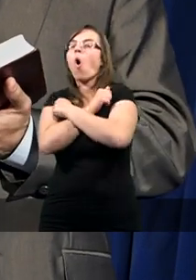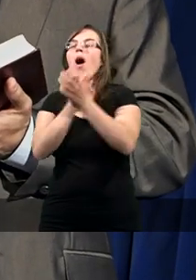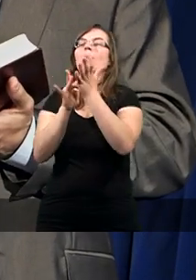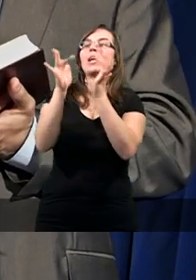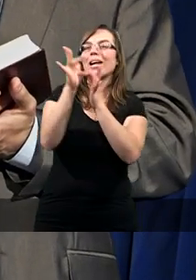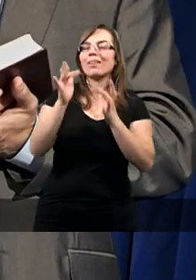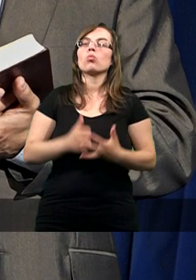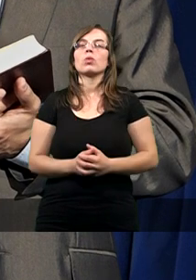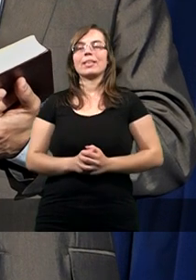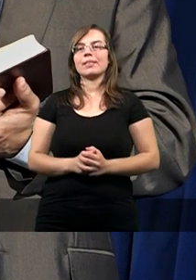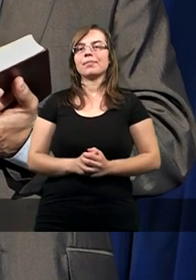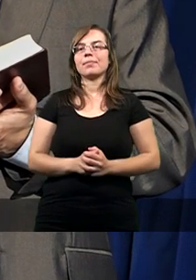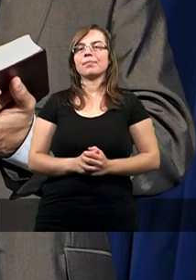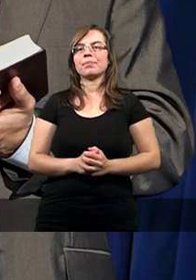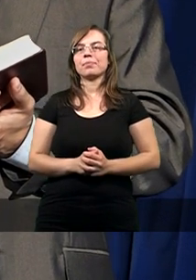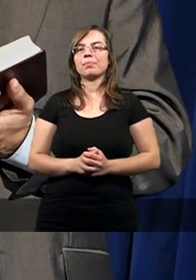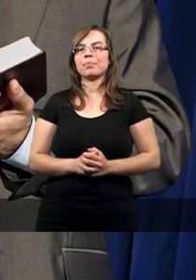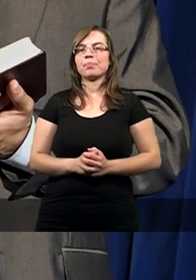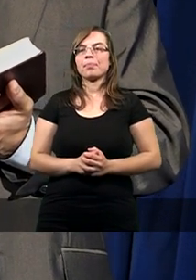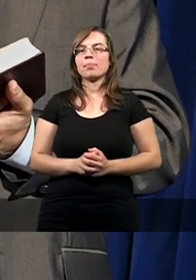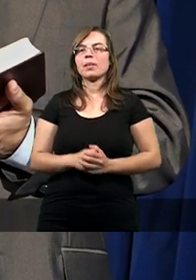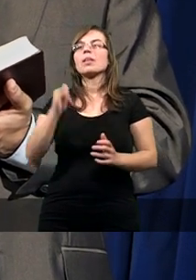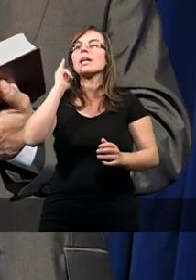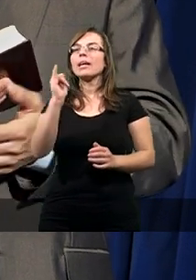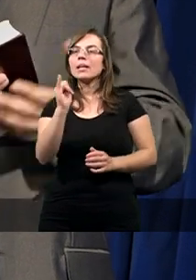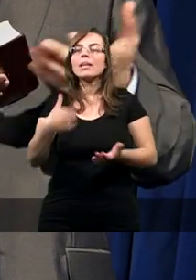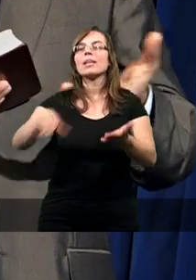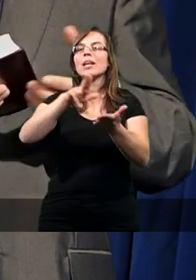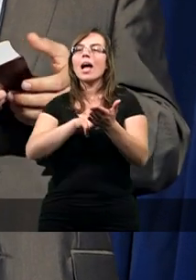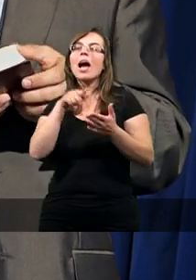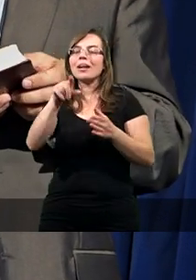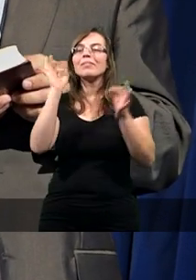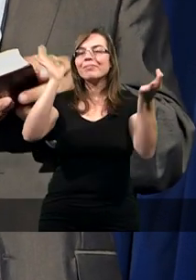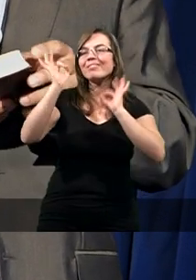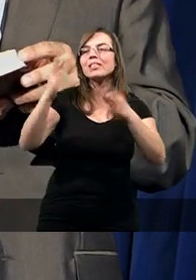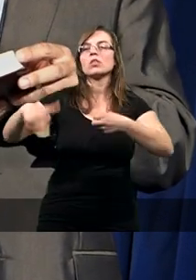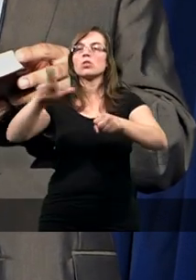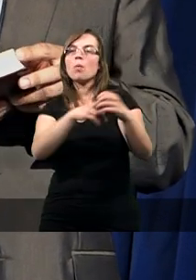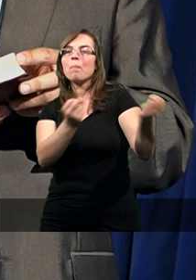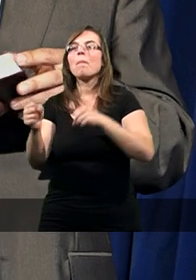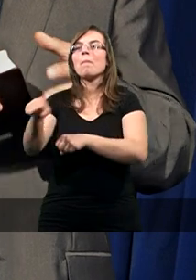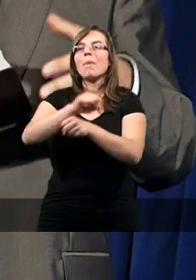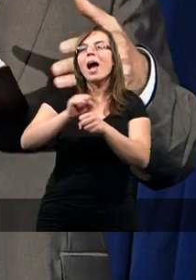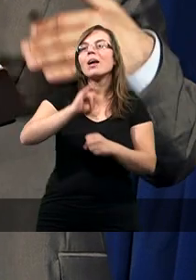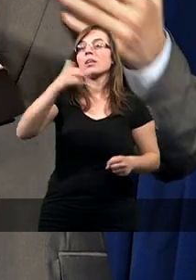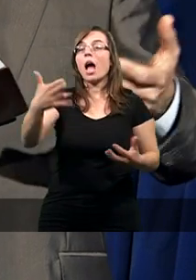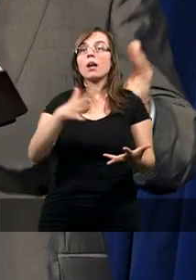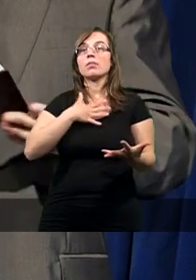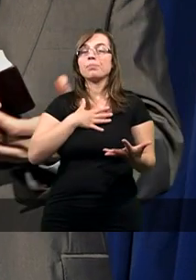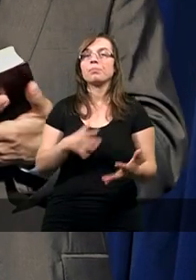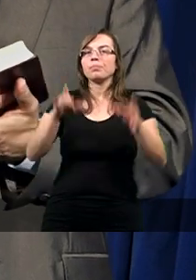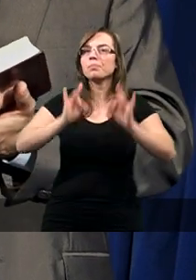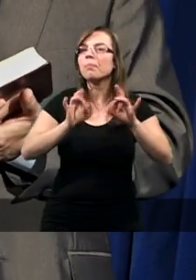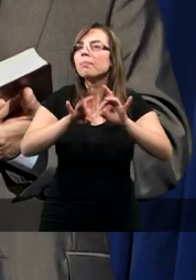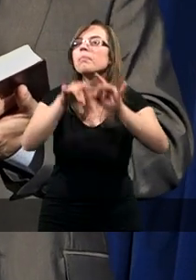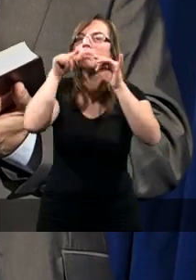And John and Peter took off running to the tomb. I na wieść, którą przyniosła Maria, Jan i Piotr ruszają